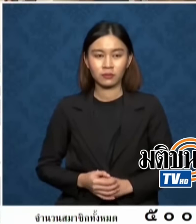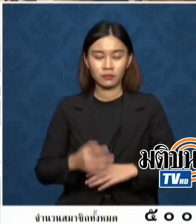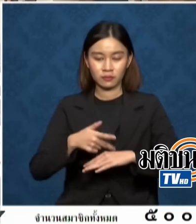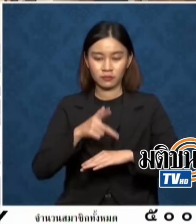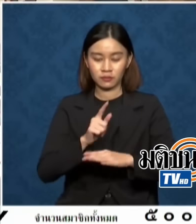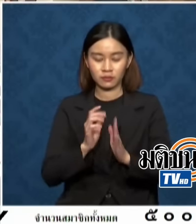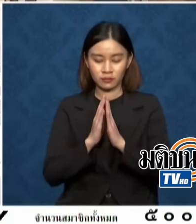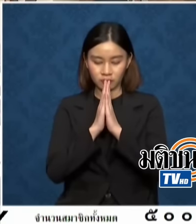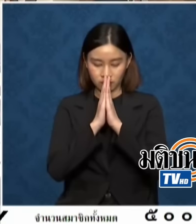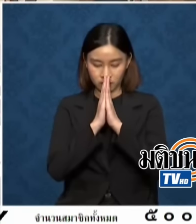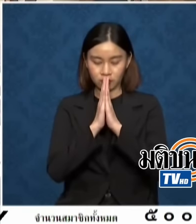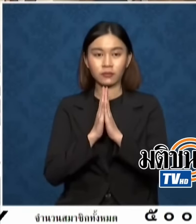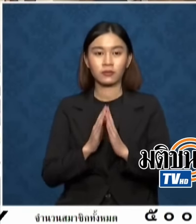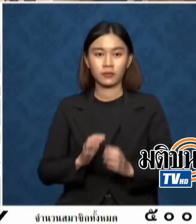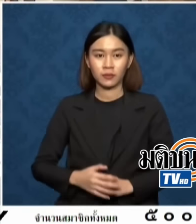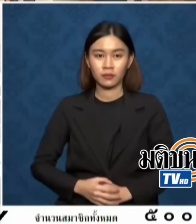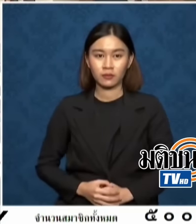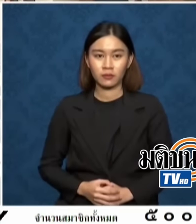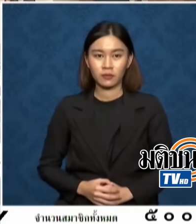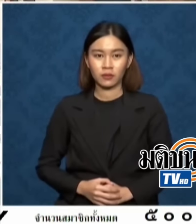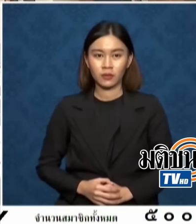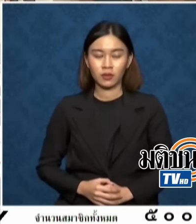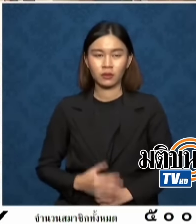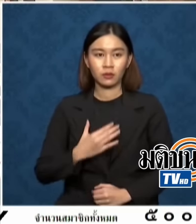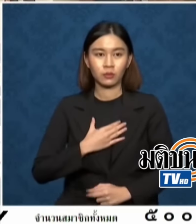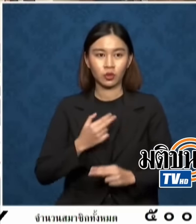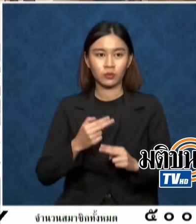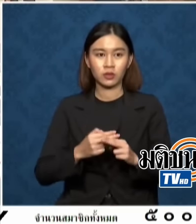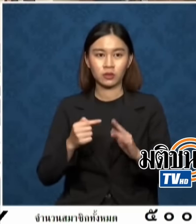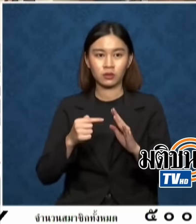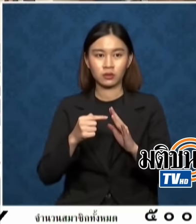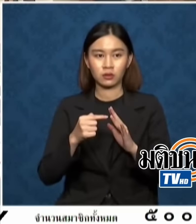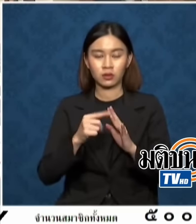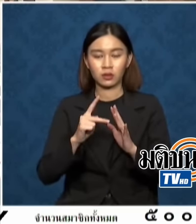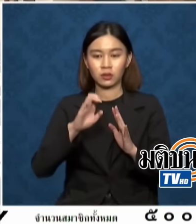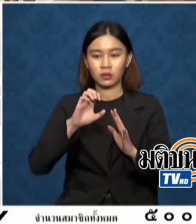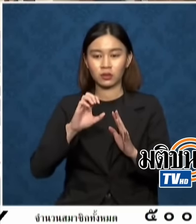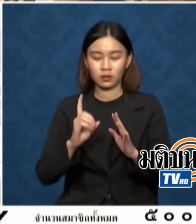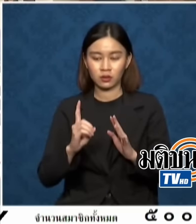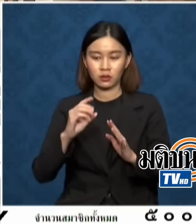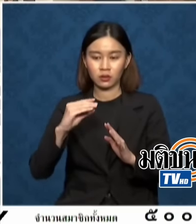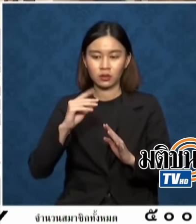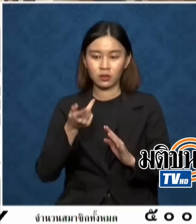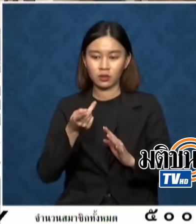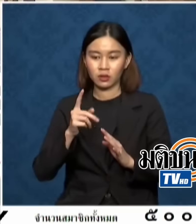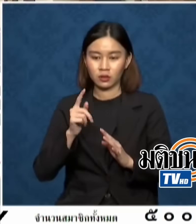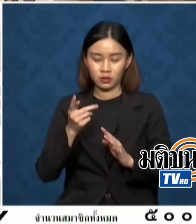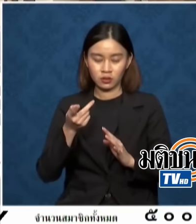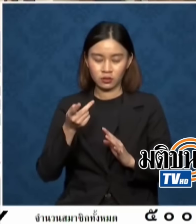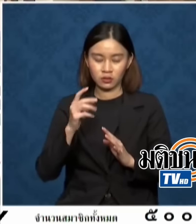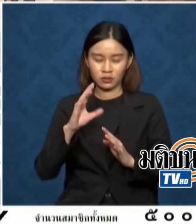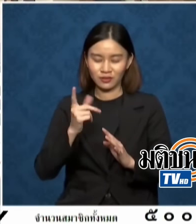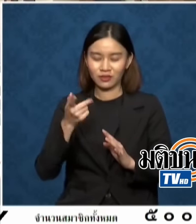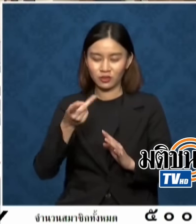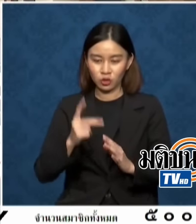กราบเรียนท่านประธานที่เคารพกับผมนายเกิดโชคเกษมวงศ์จิตกรรมาธิการเสียงข้างม